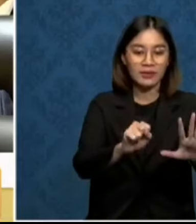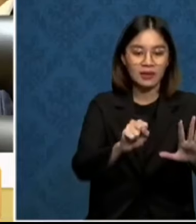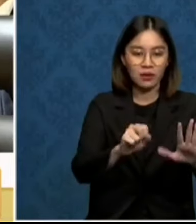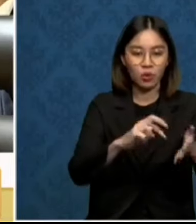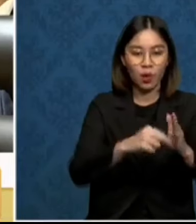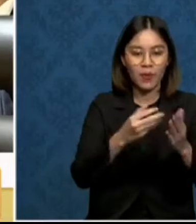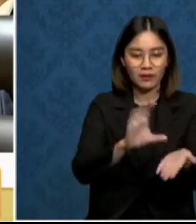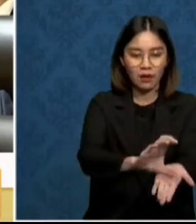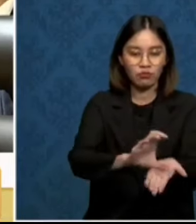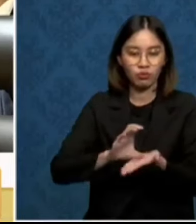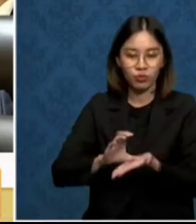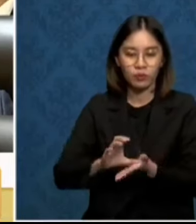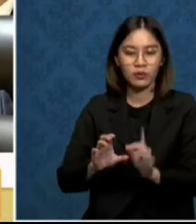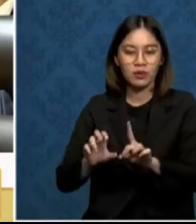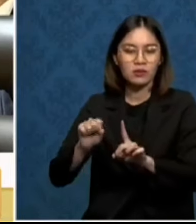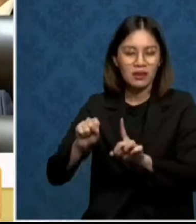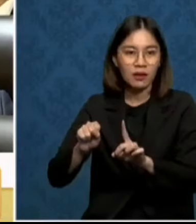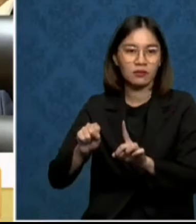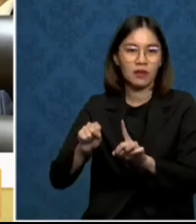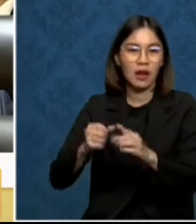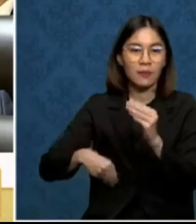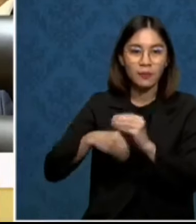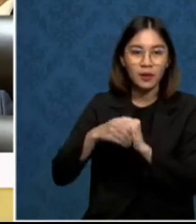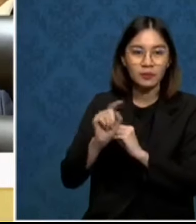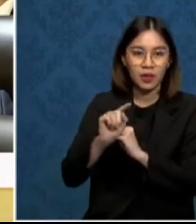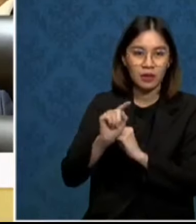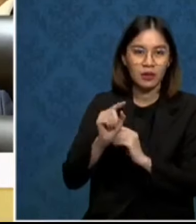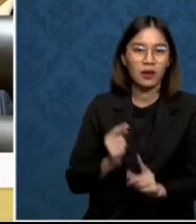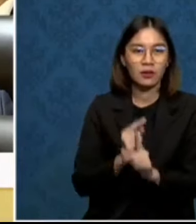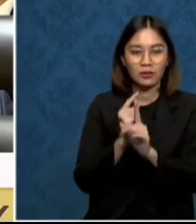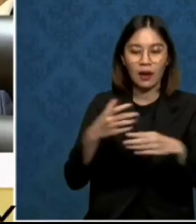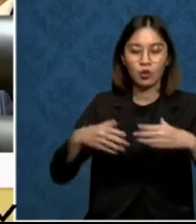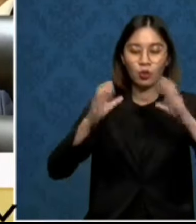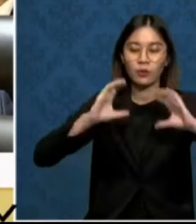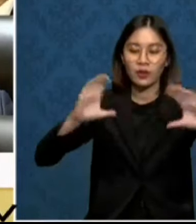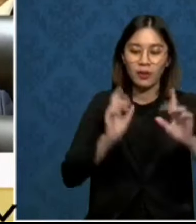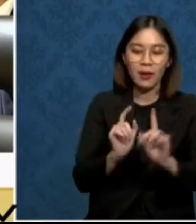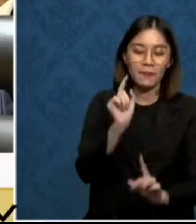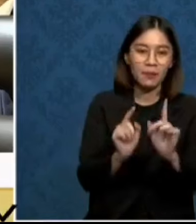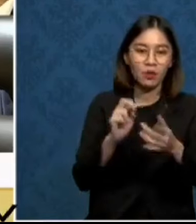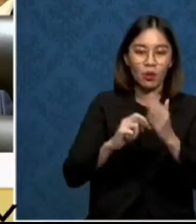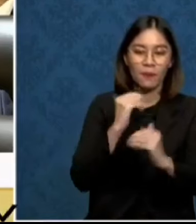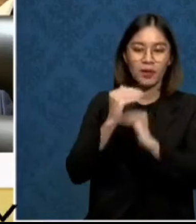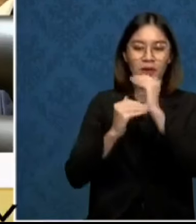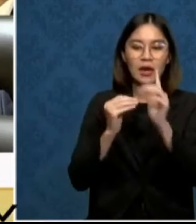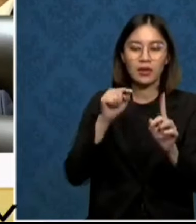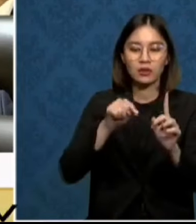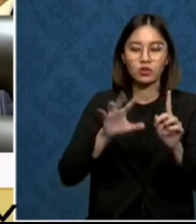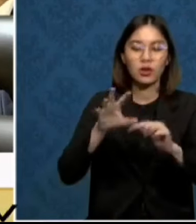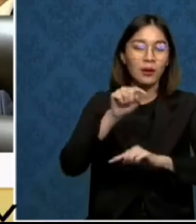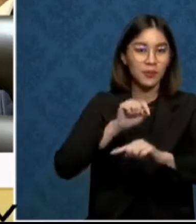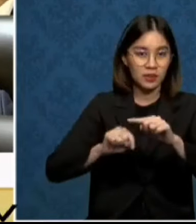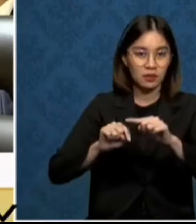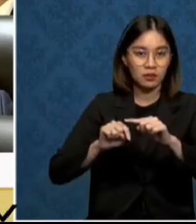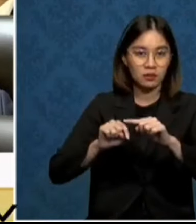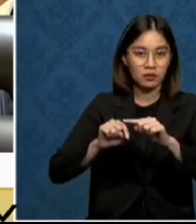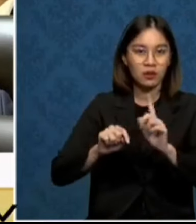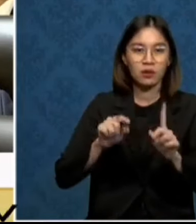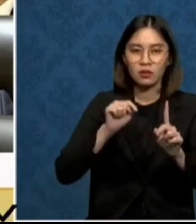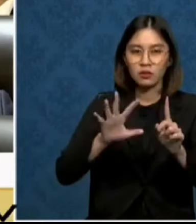100,000เอ้าแถมให้อีกตามที่รัฐบาลประเมินว่าจะโต1.5